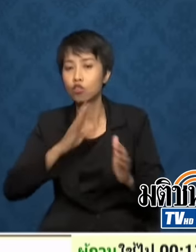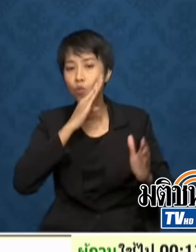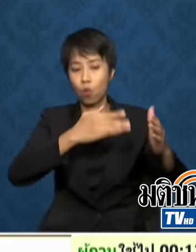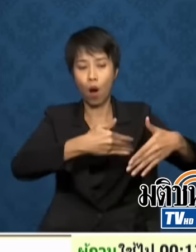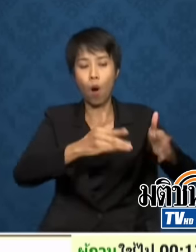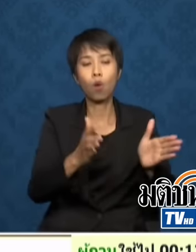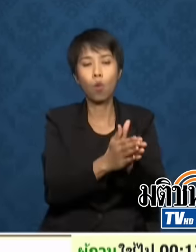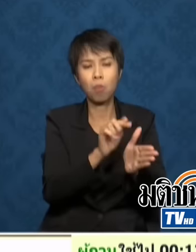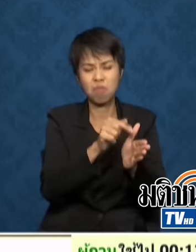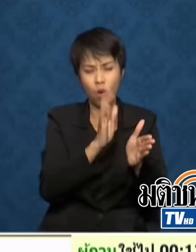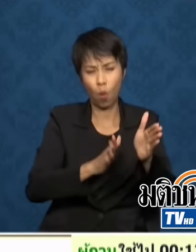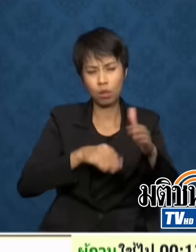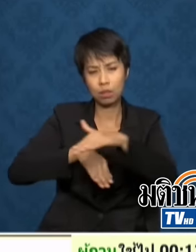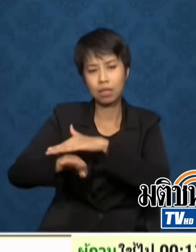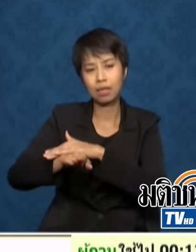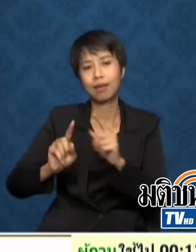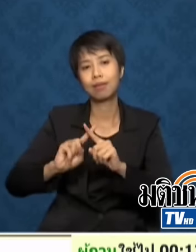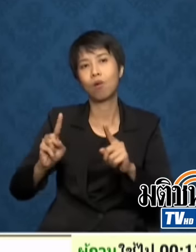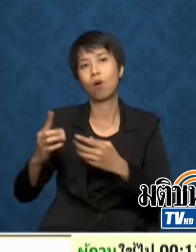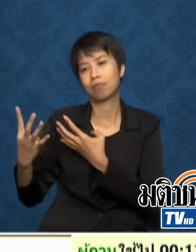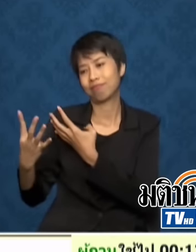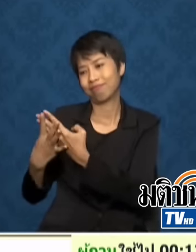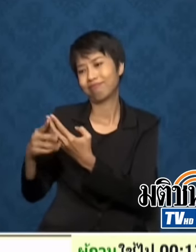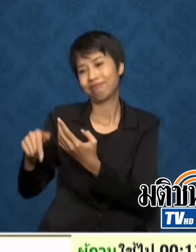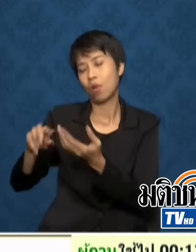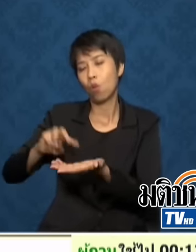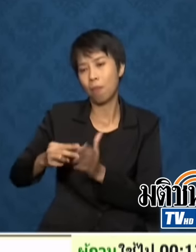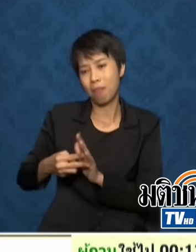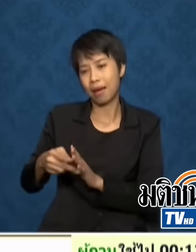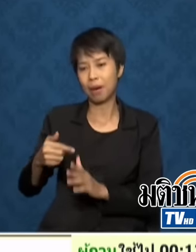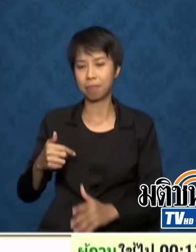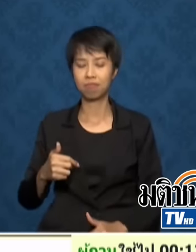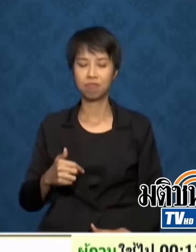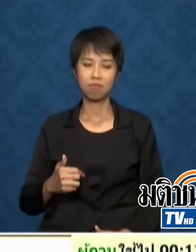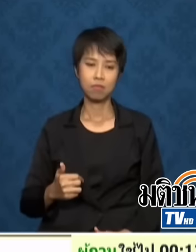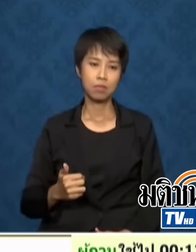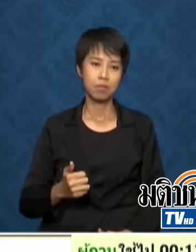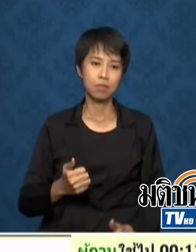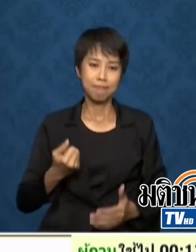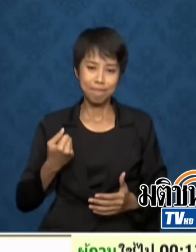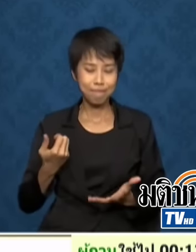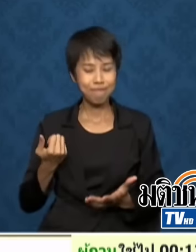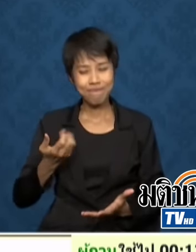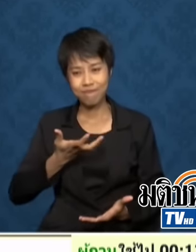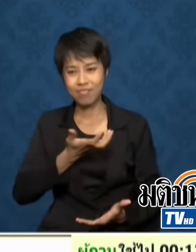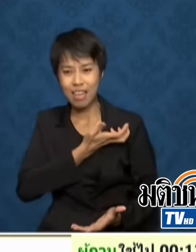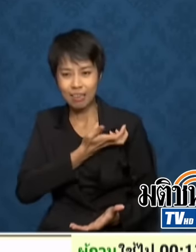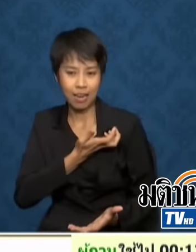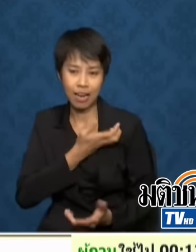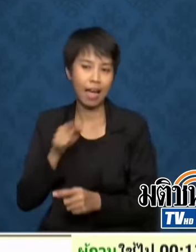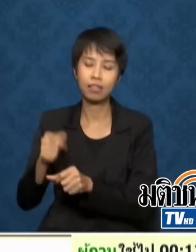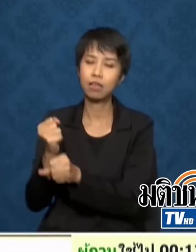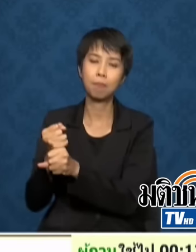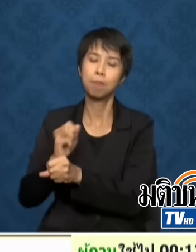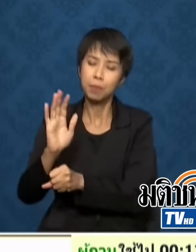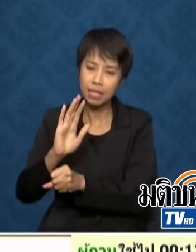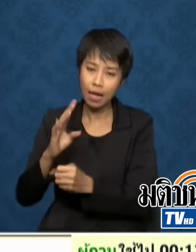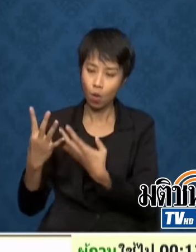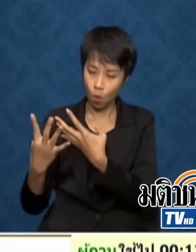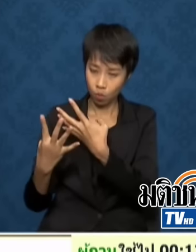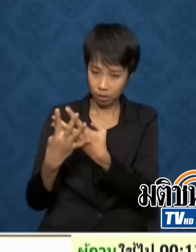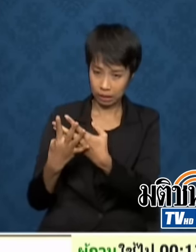ณฑ์ไม่ใช่เป็นสถานที่แก้แค้นคนนะราชทัณฑ์เป็นกระบวนการพฤตินิสัย